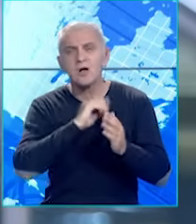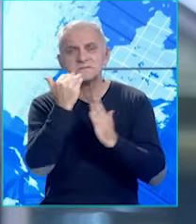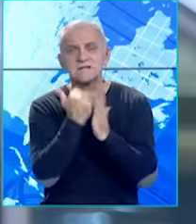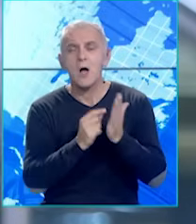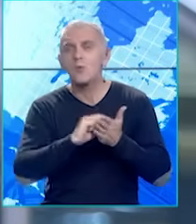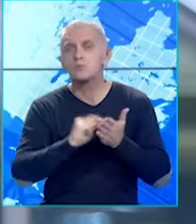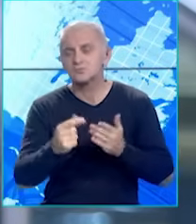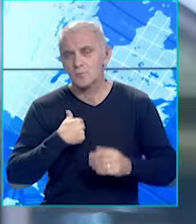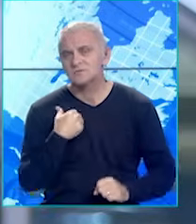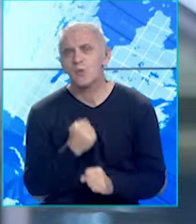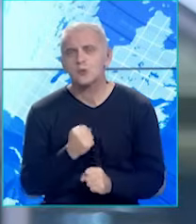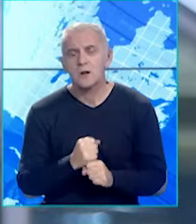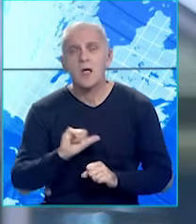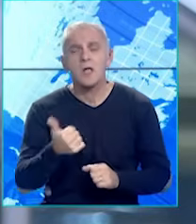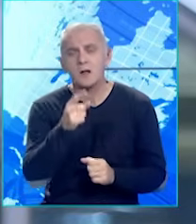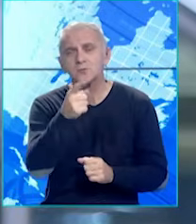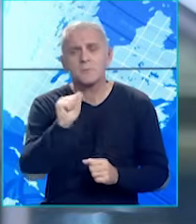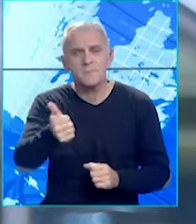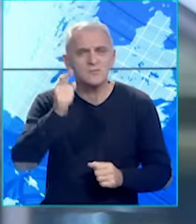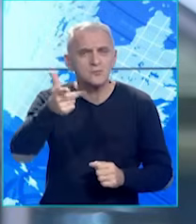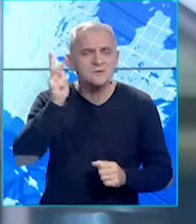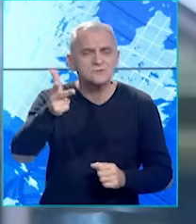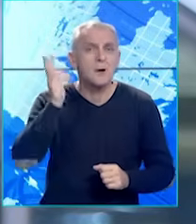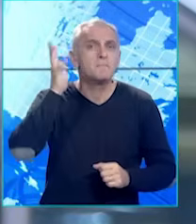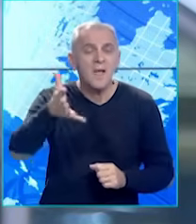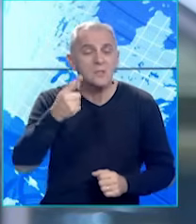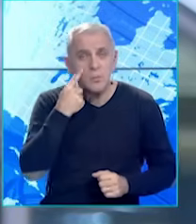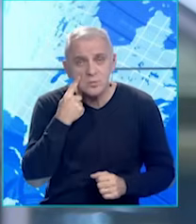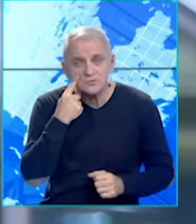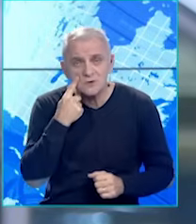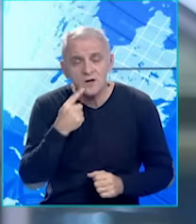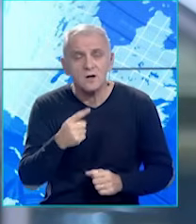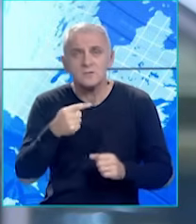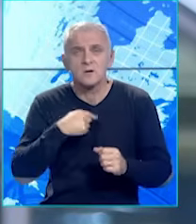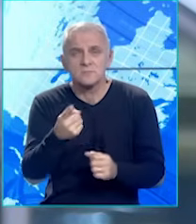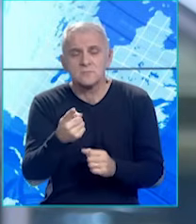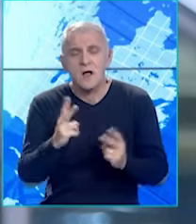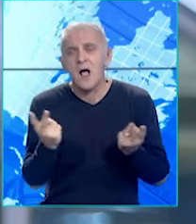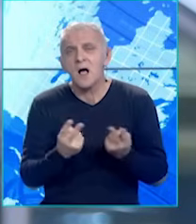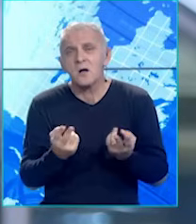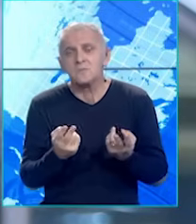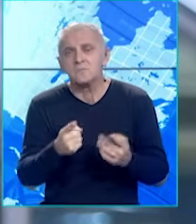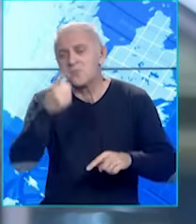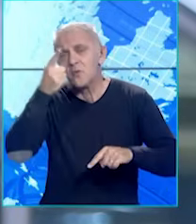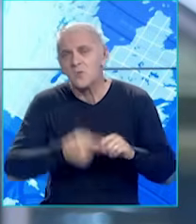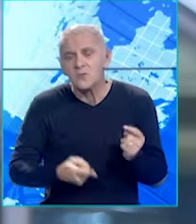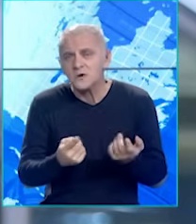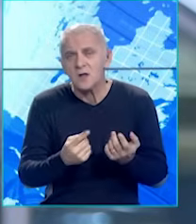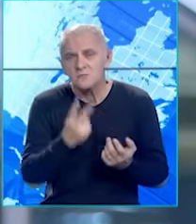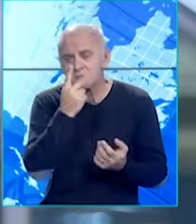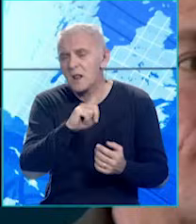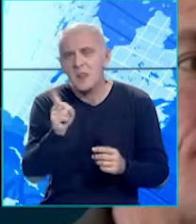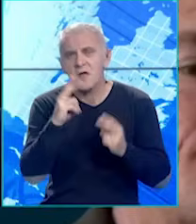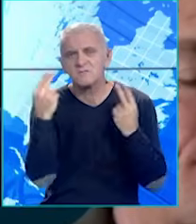mi smo učinili. Da li je to iz prvog, drugog, trećeg ili petog pokušaja, zaista je za mene kao nekog legalistu u krajnjoj liniji